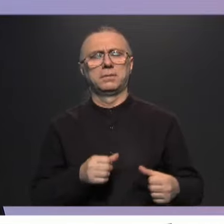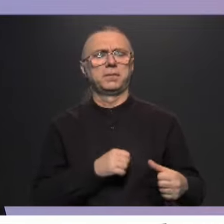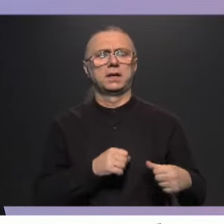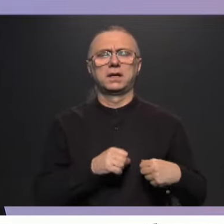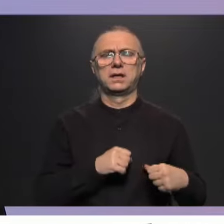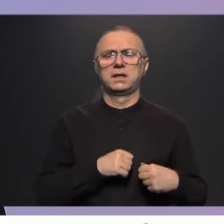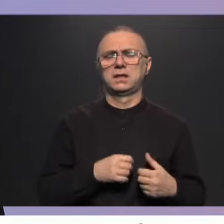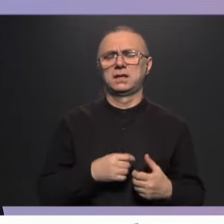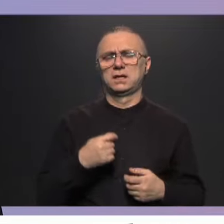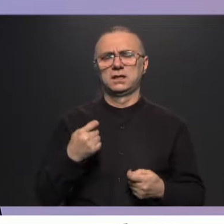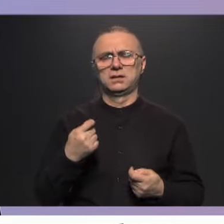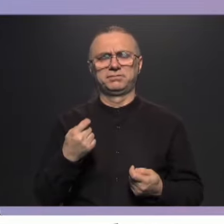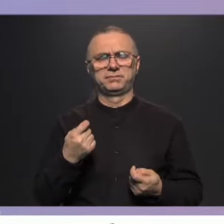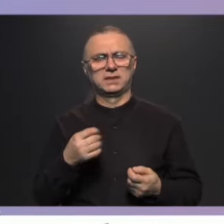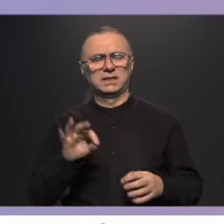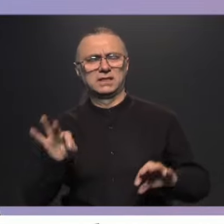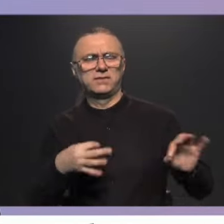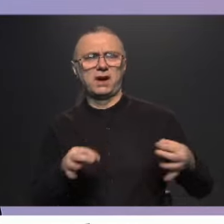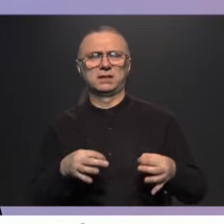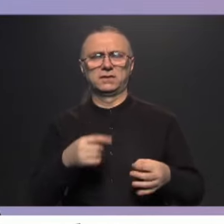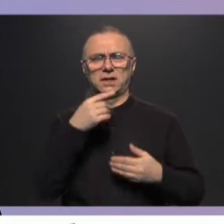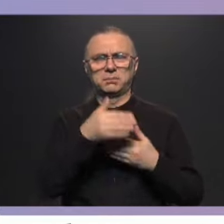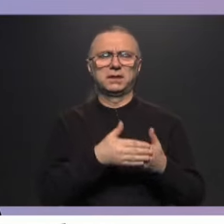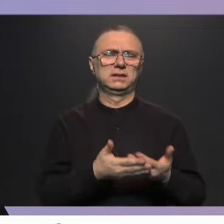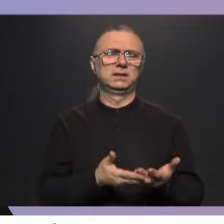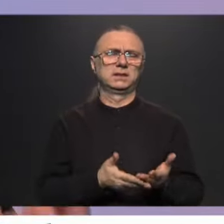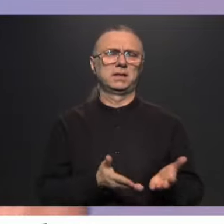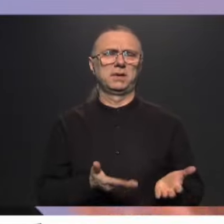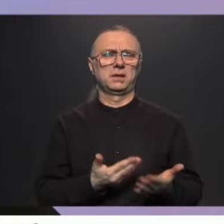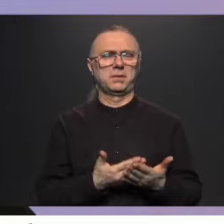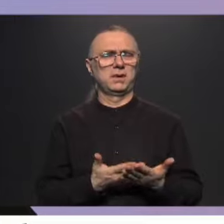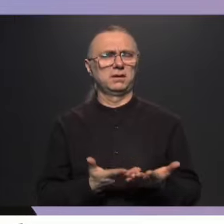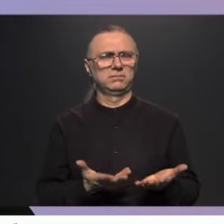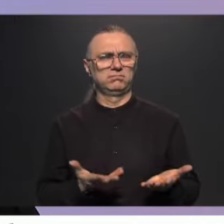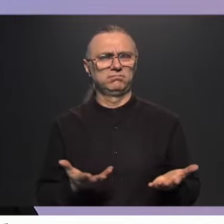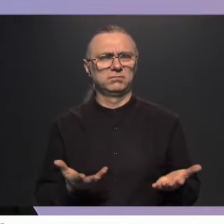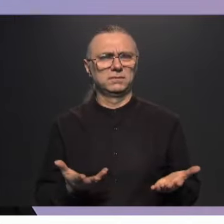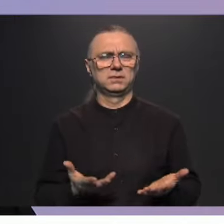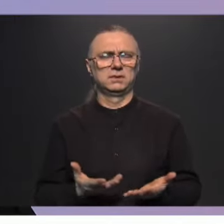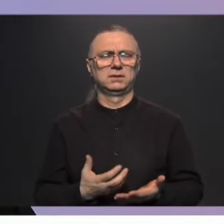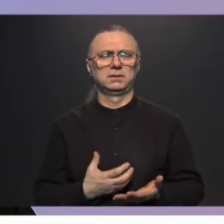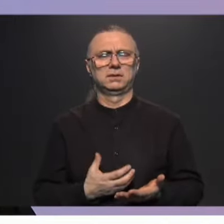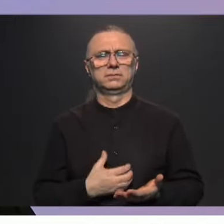издевательства над близкими, да, систематическое, допустим, это было. Это какое-то